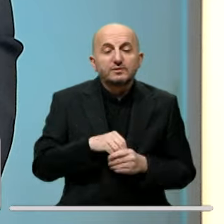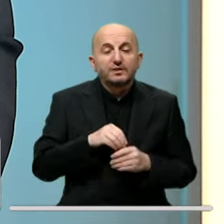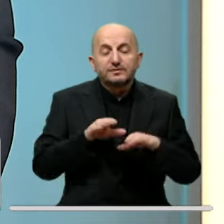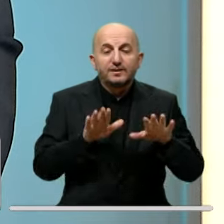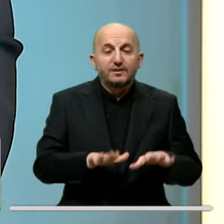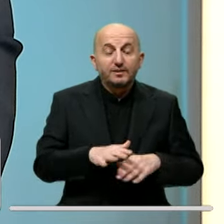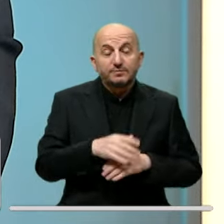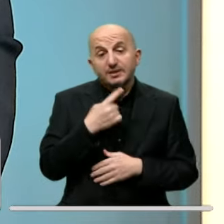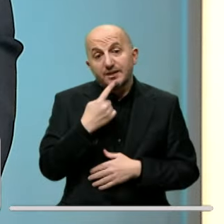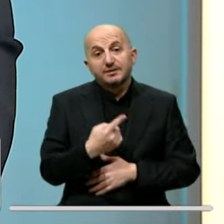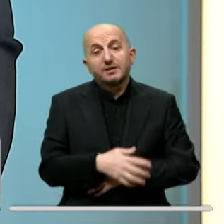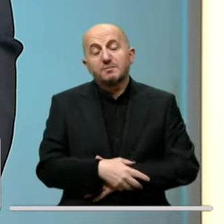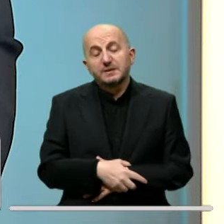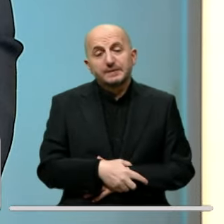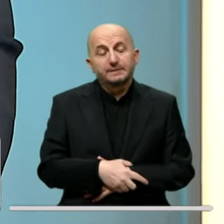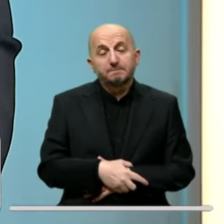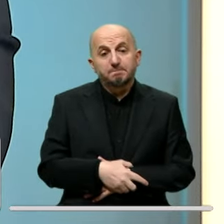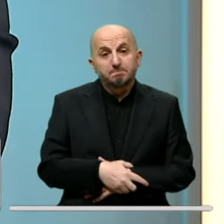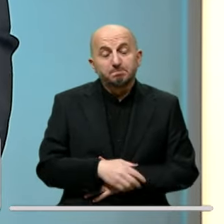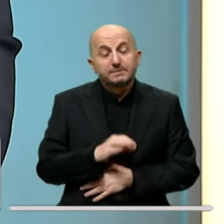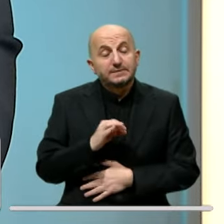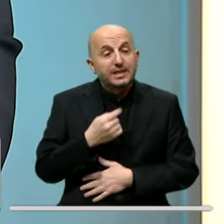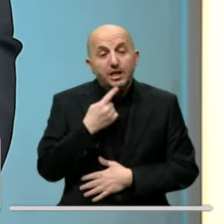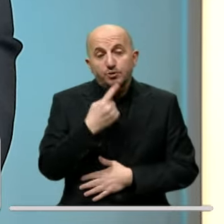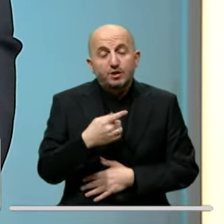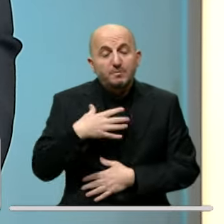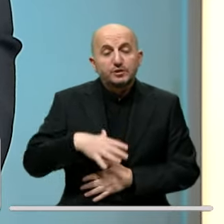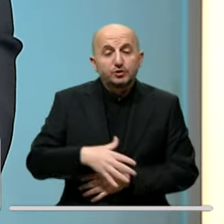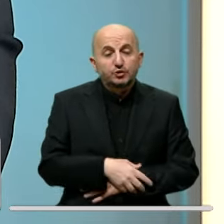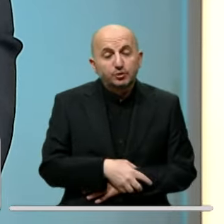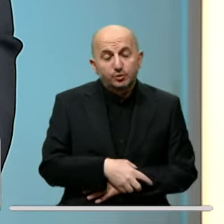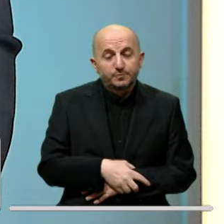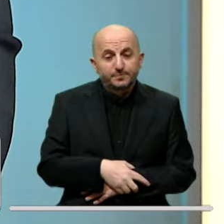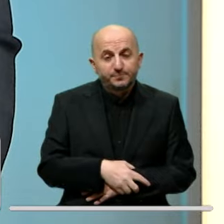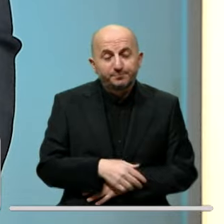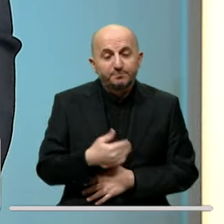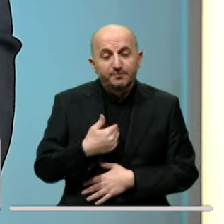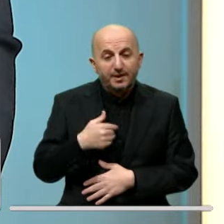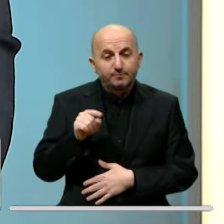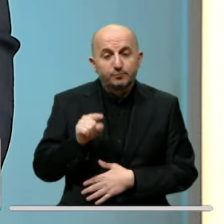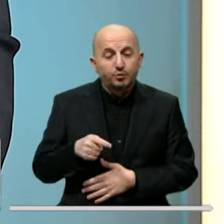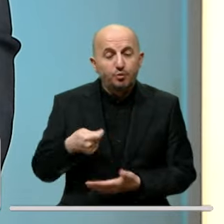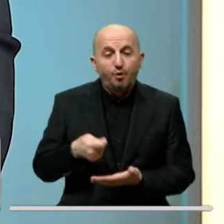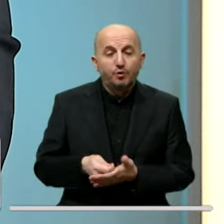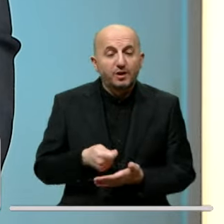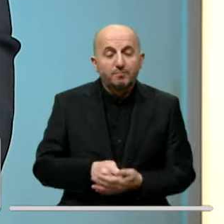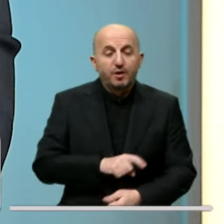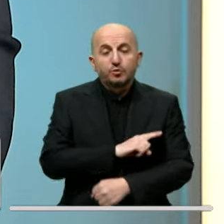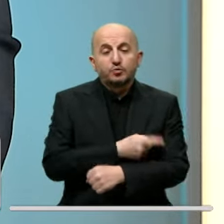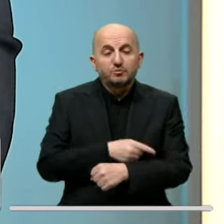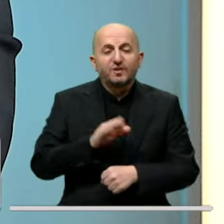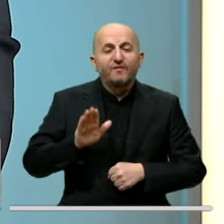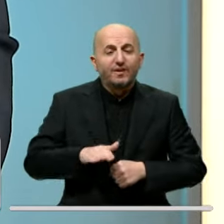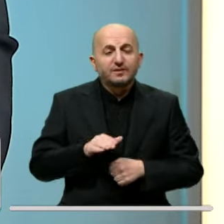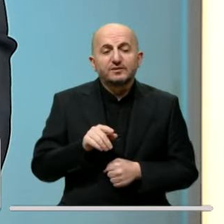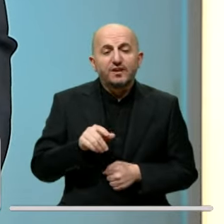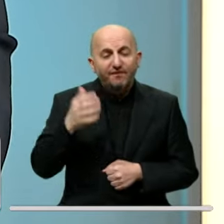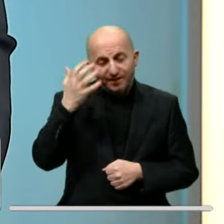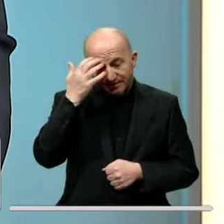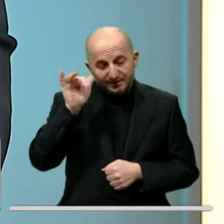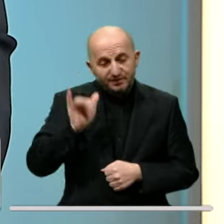kalmışlar demek ki. Yani neyi söylemek istiyorum? Ya ben bunu ödeme imkanımız varsa bu